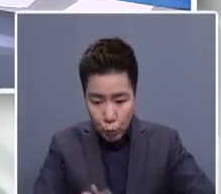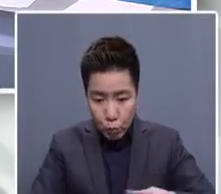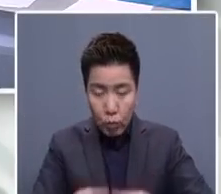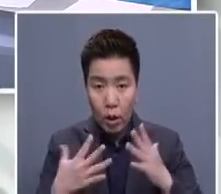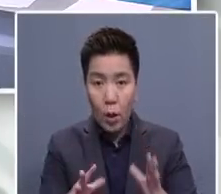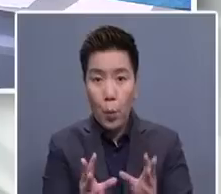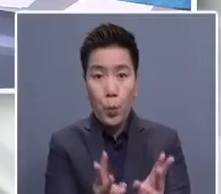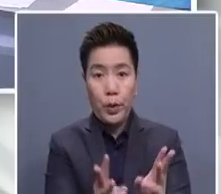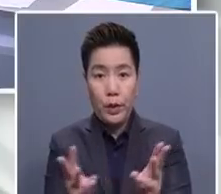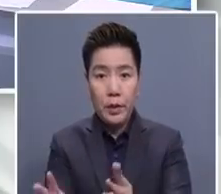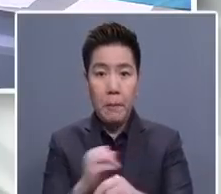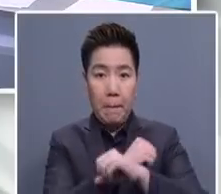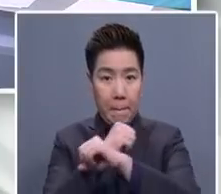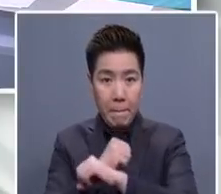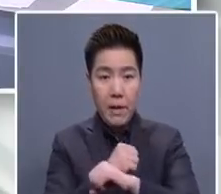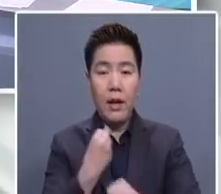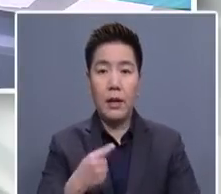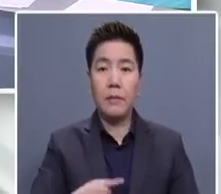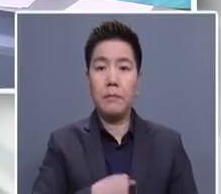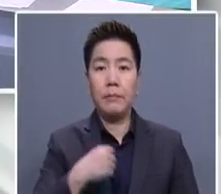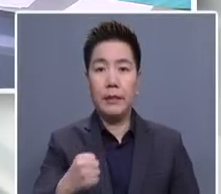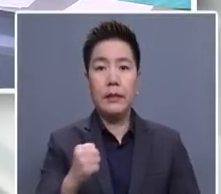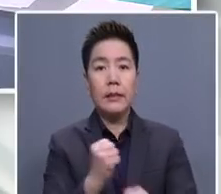ว่าจะดำเนินการยังไงบ้างคะเพื่อสร้างความมั่นใจค่ะ